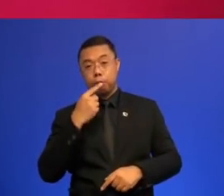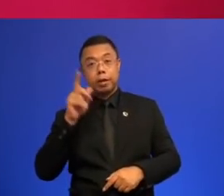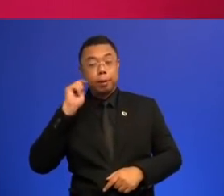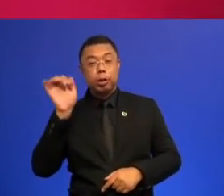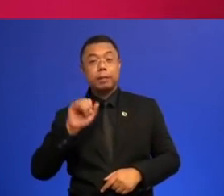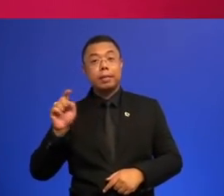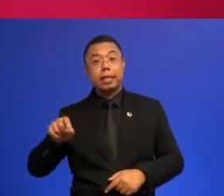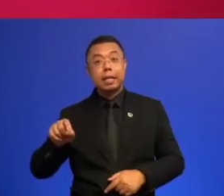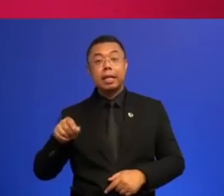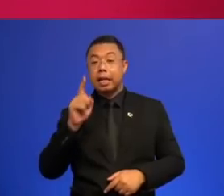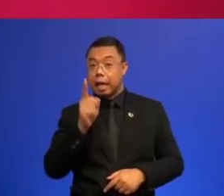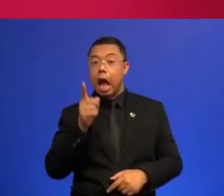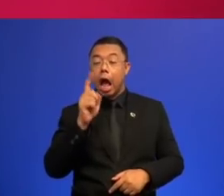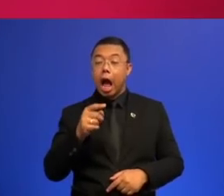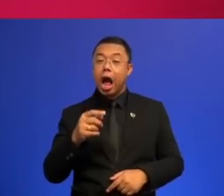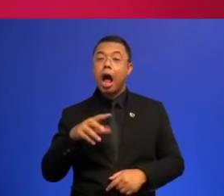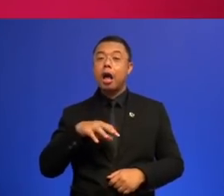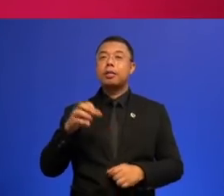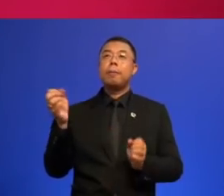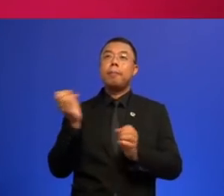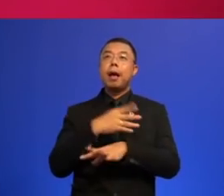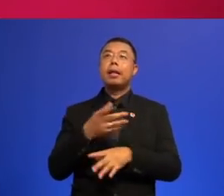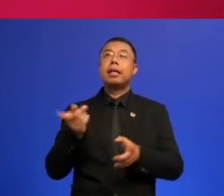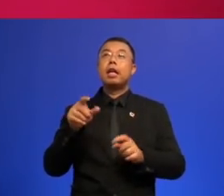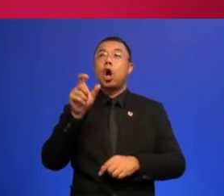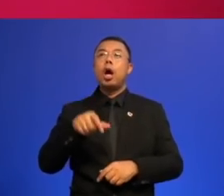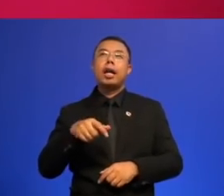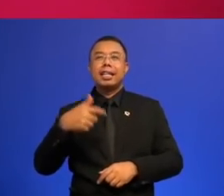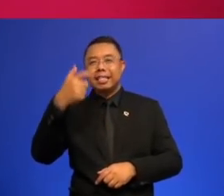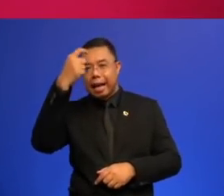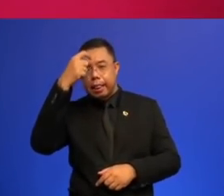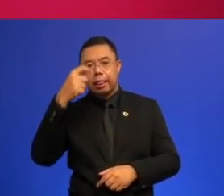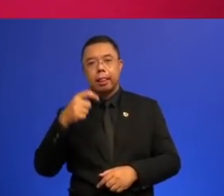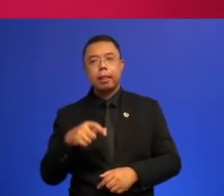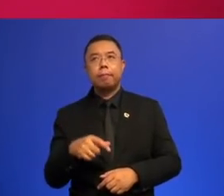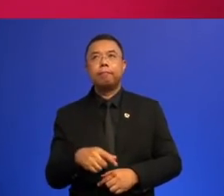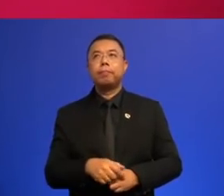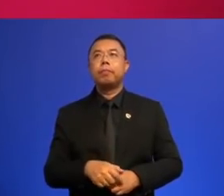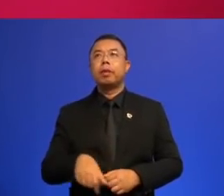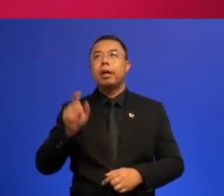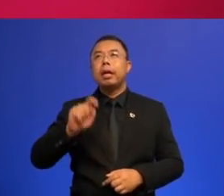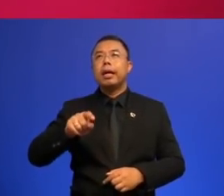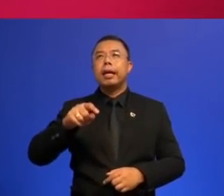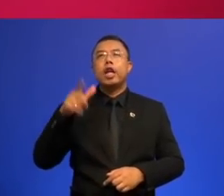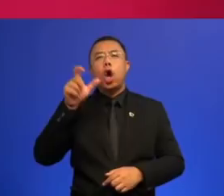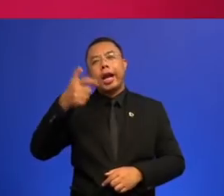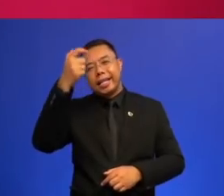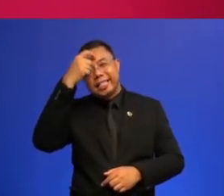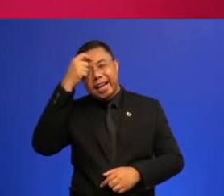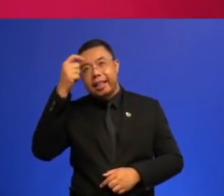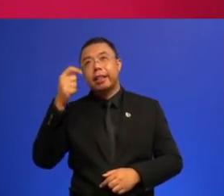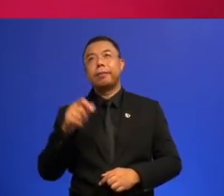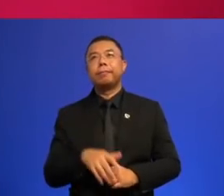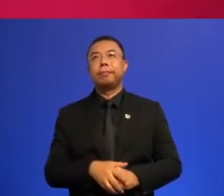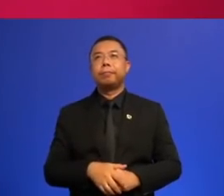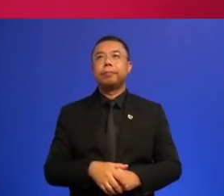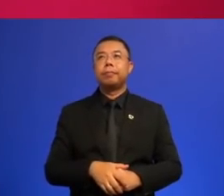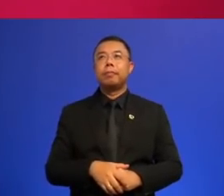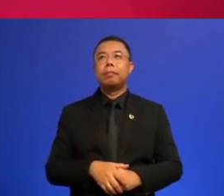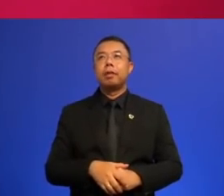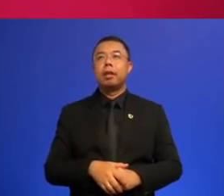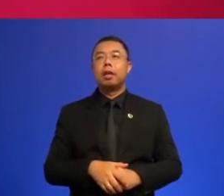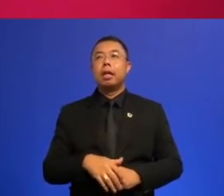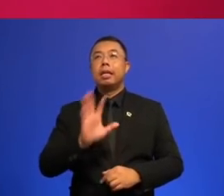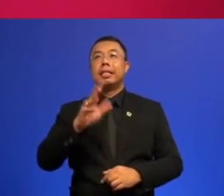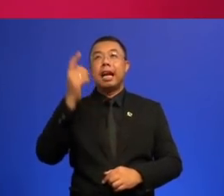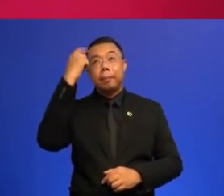mertua seperti ini dia harus menanggapi sebagai orang sakit. Ini pasien. Jangan